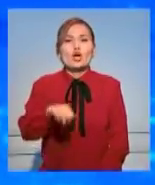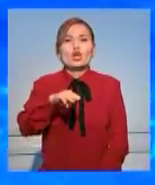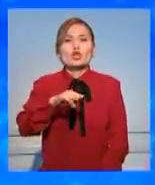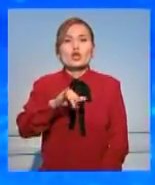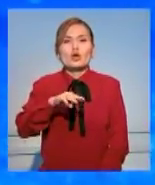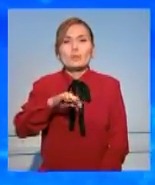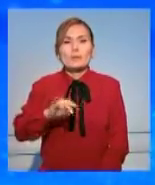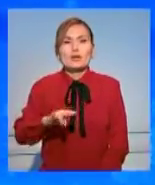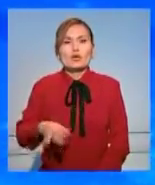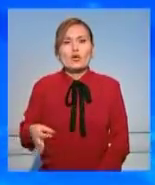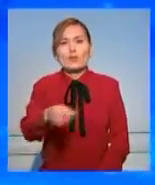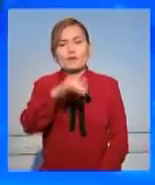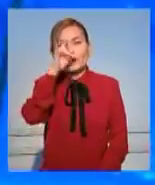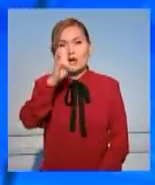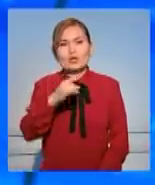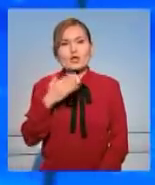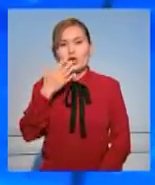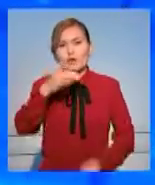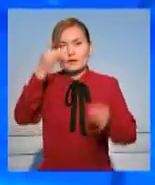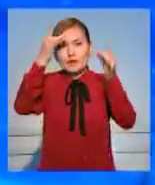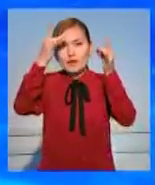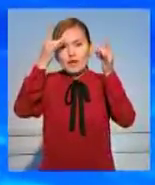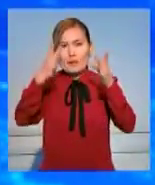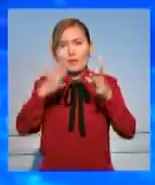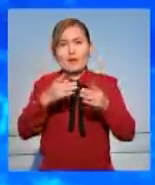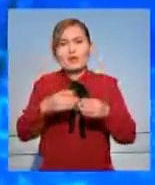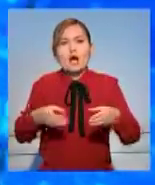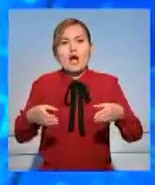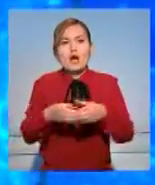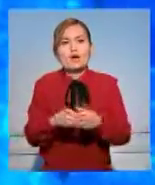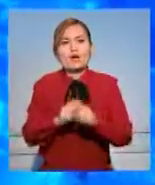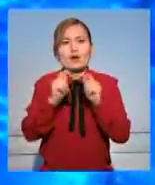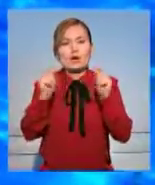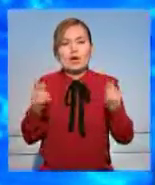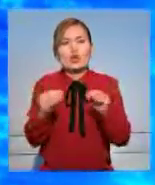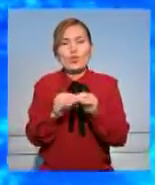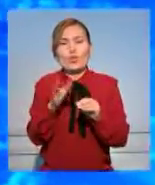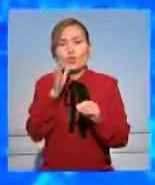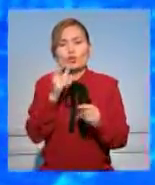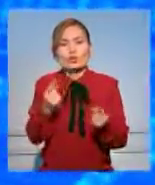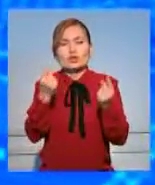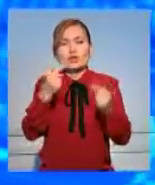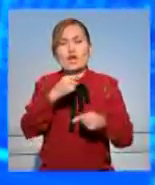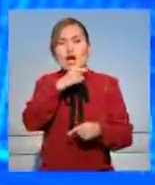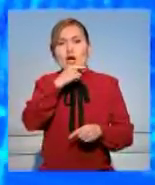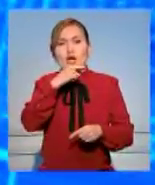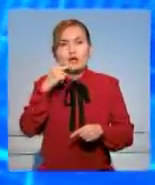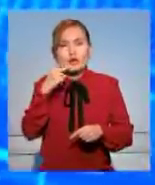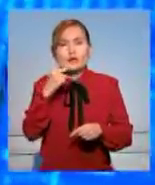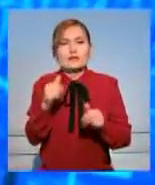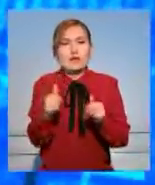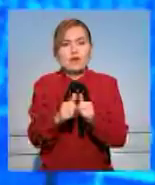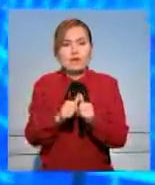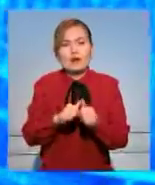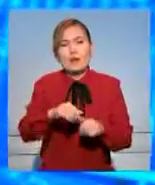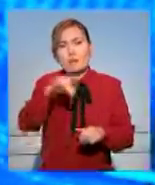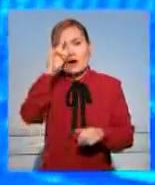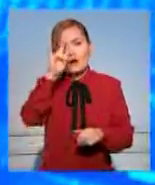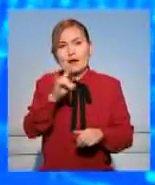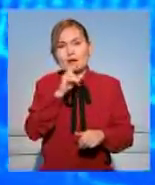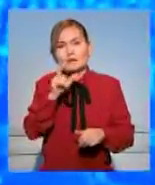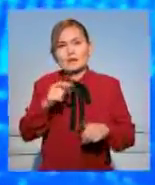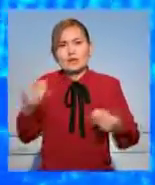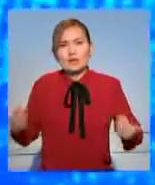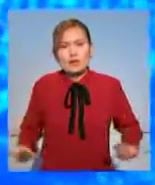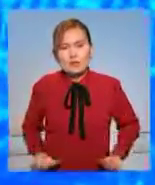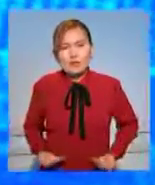Түмен облысы қазақтарының ұлттық мәдени автономиясының құрылғанына 10 жыл. Көрші Ресей мемлекетінде тұрып жатқан қандастарымыз этникалық